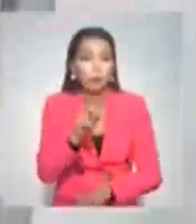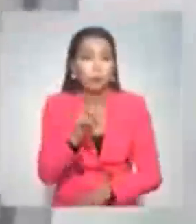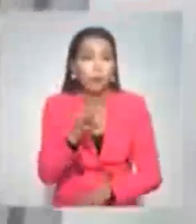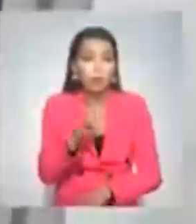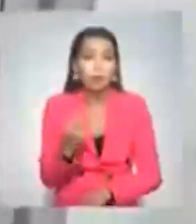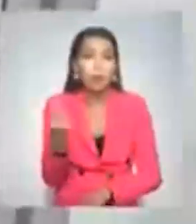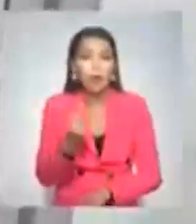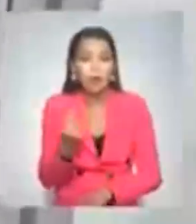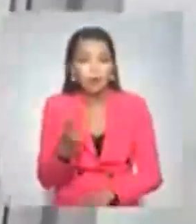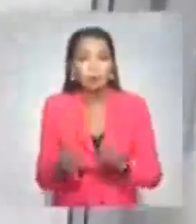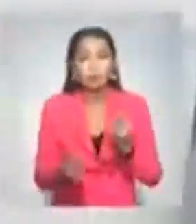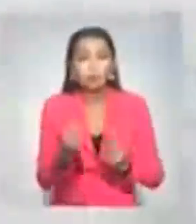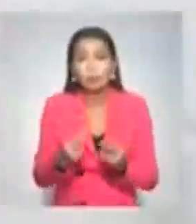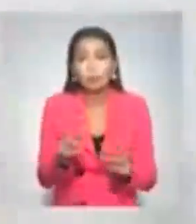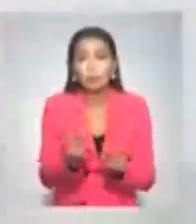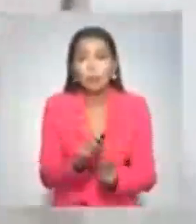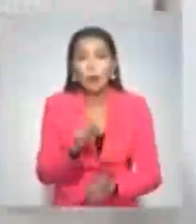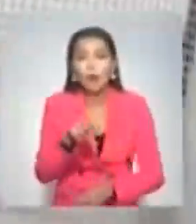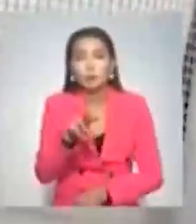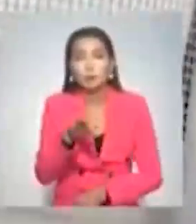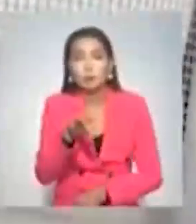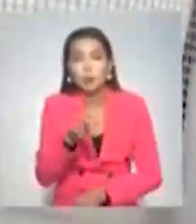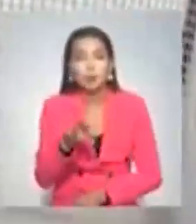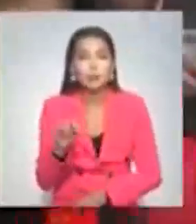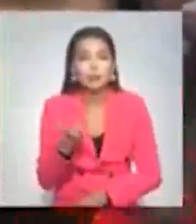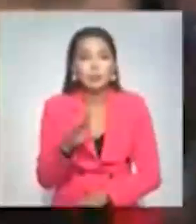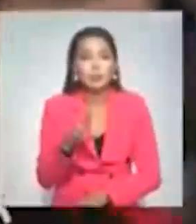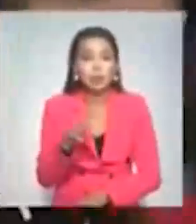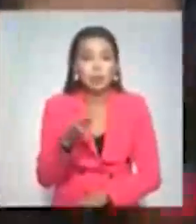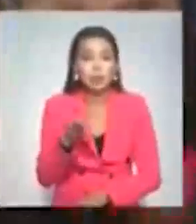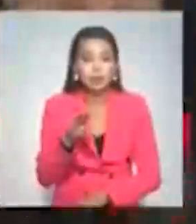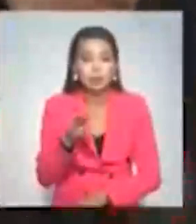завтра Борис в Астане сыграет с адмиралом из Владивостока.